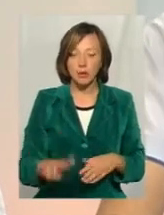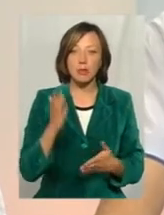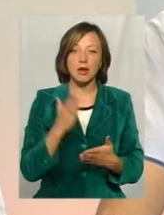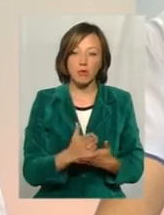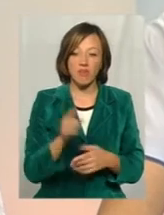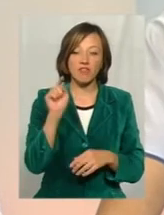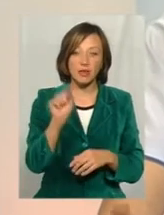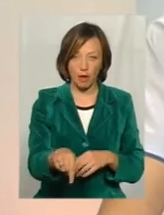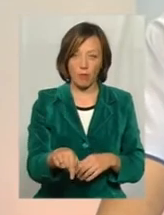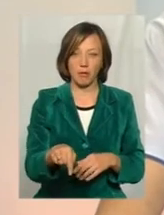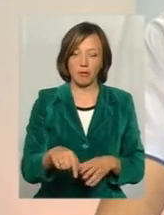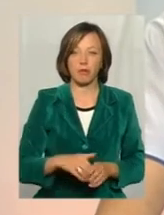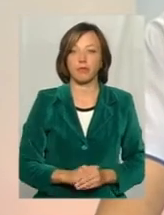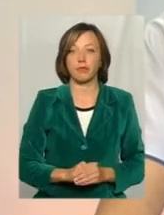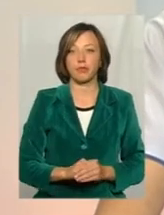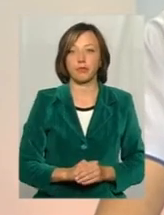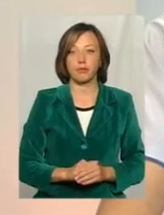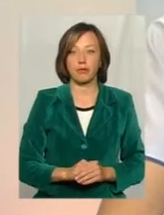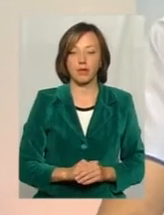перебував в даному транспортному засобі.